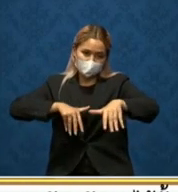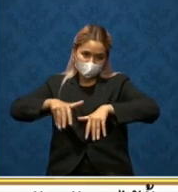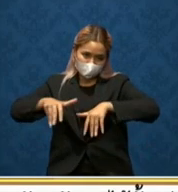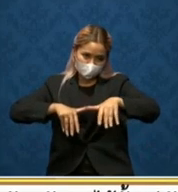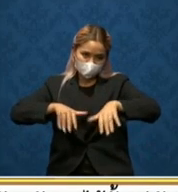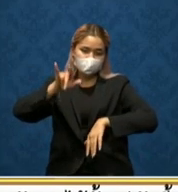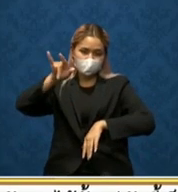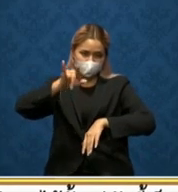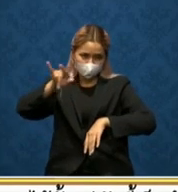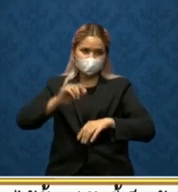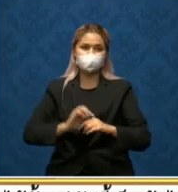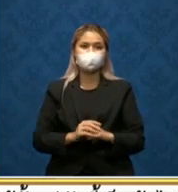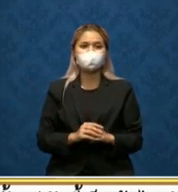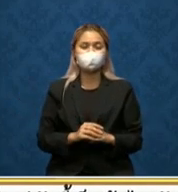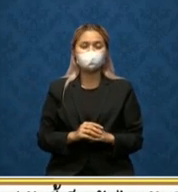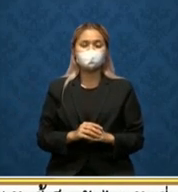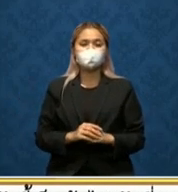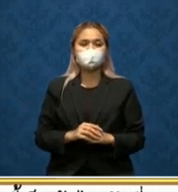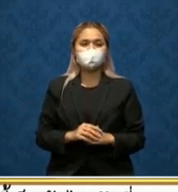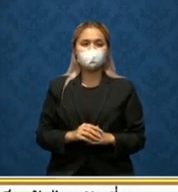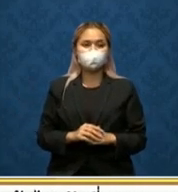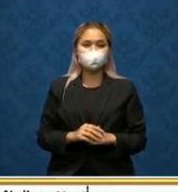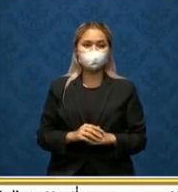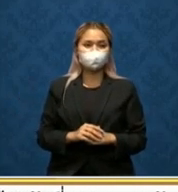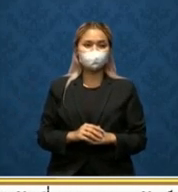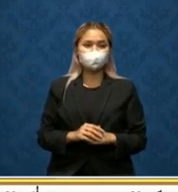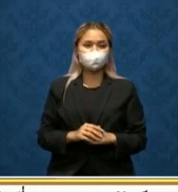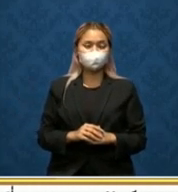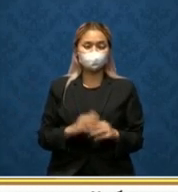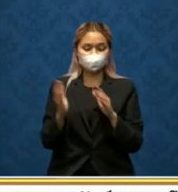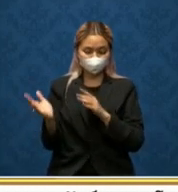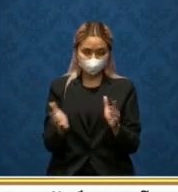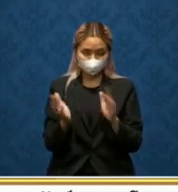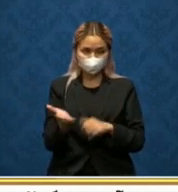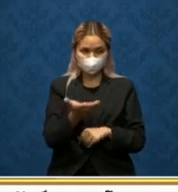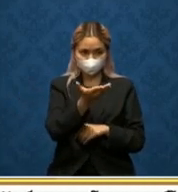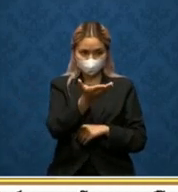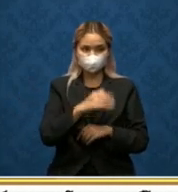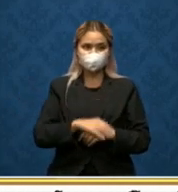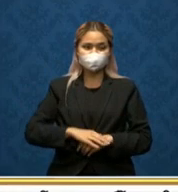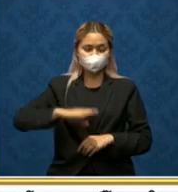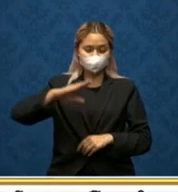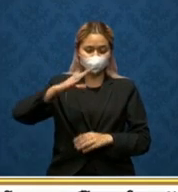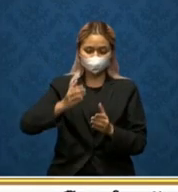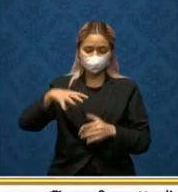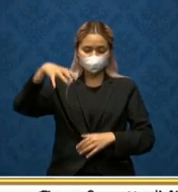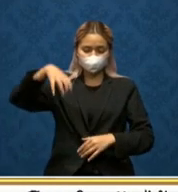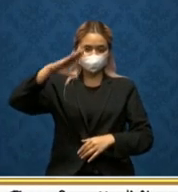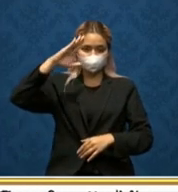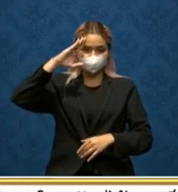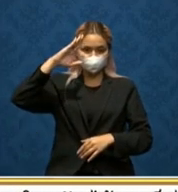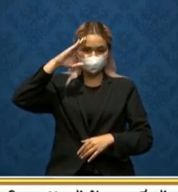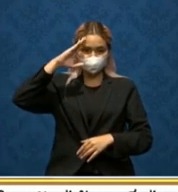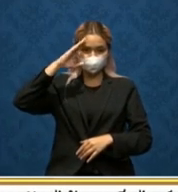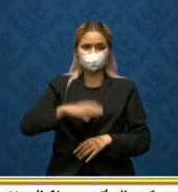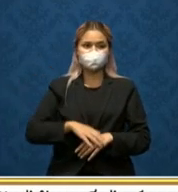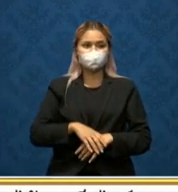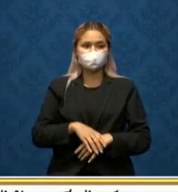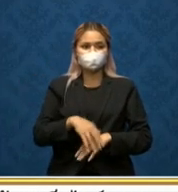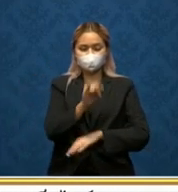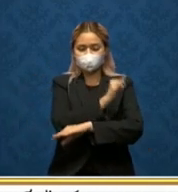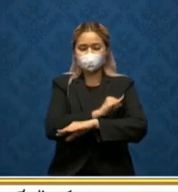บินอันนี้ก็หวงจังเลยเดี๋ยวผมเร่งแล้วนะครับท่านประธานกองทัพบกครับที่ดินราชพัสดุที่เป็นเชิงธุรกิจเนี่ยมีหลายร้อยแปลงเลย